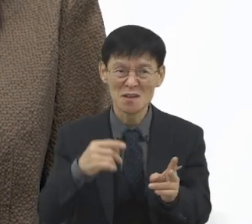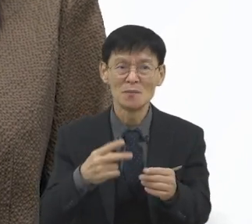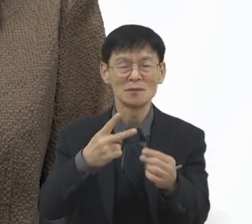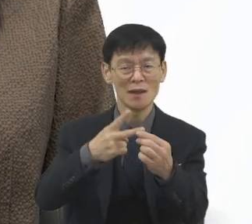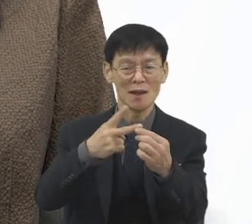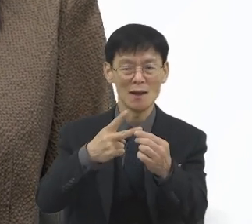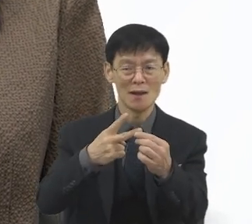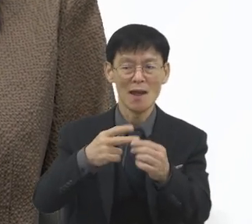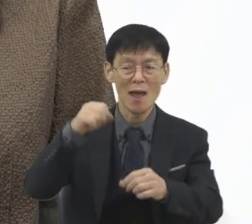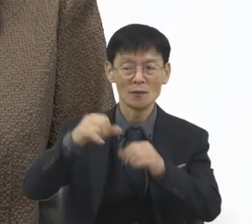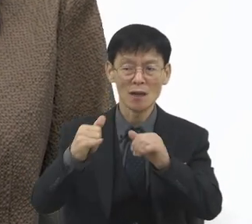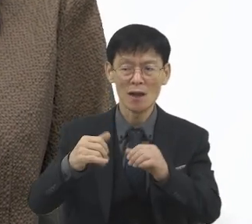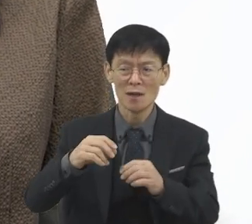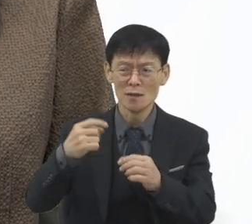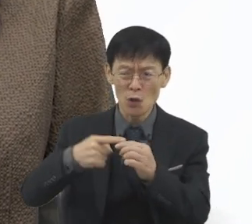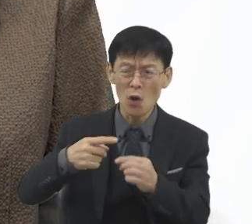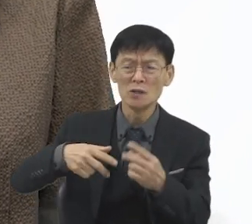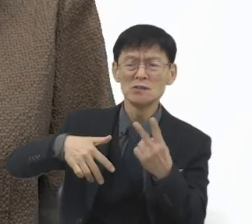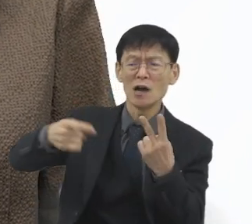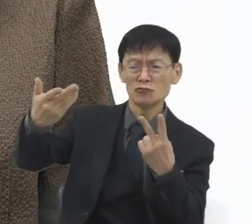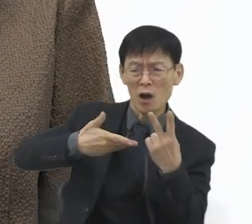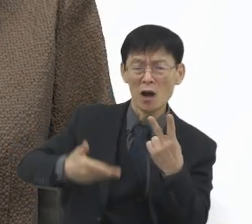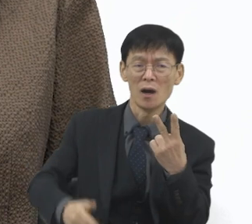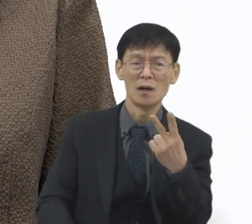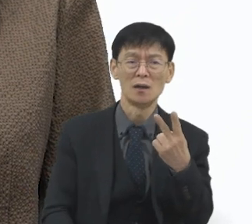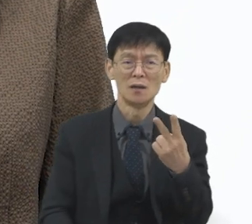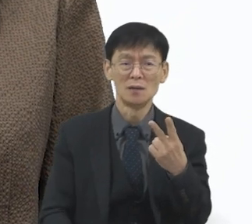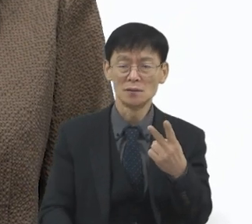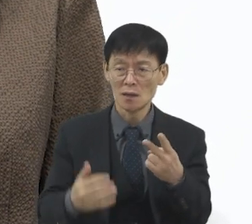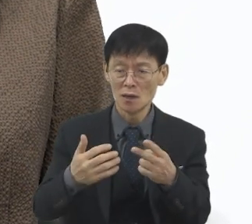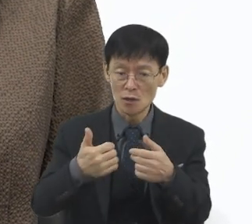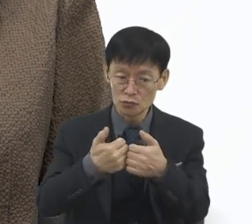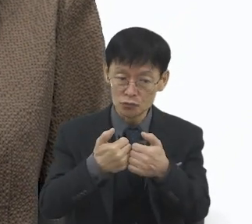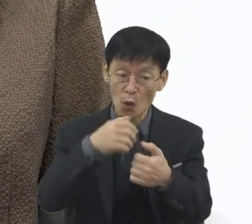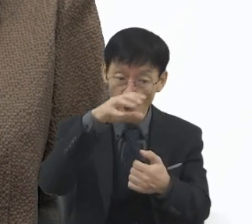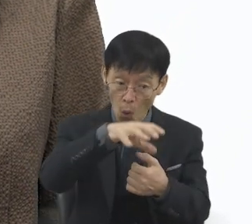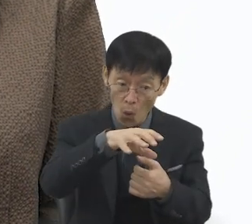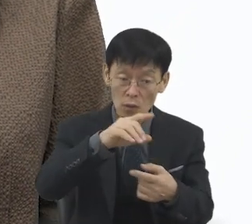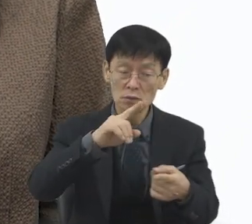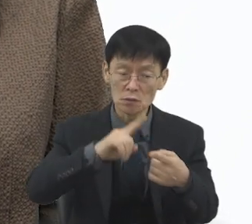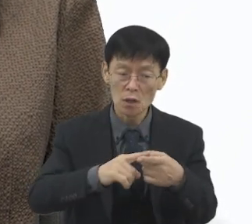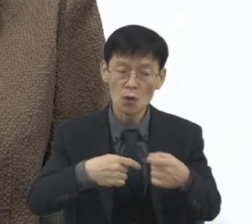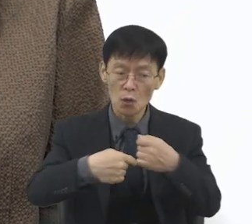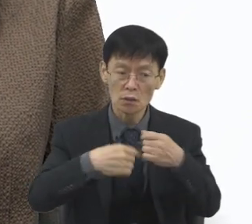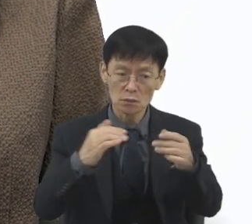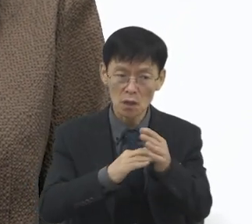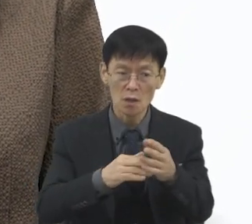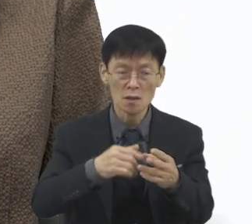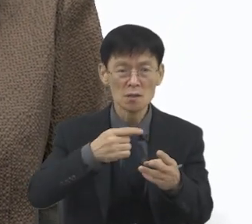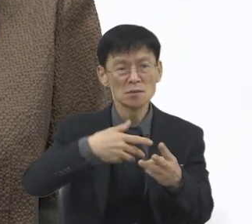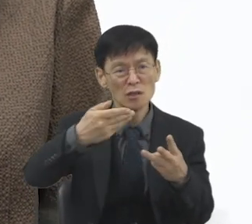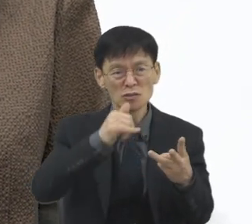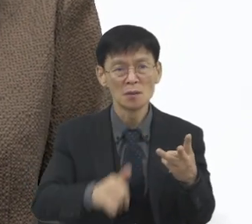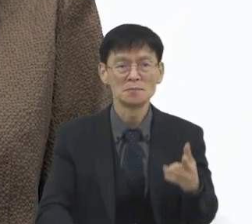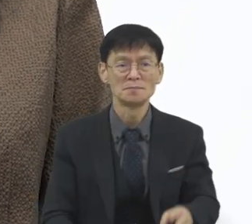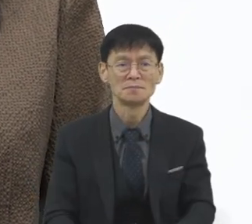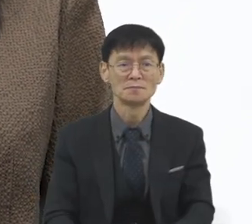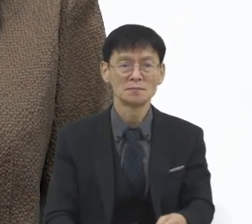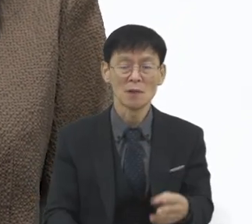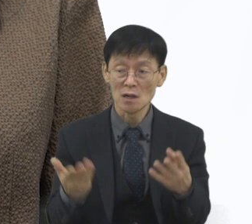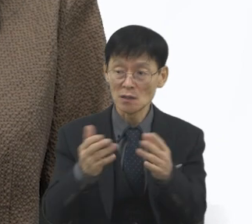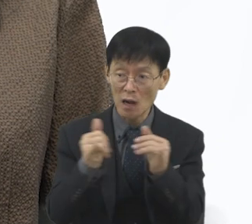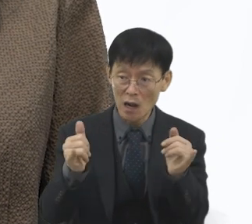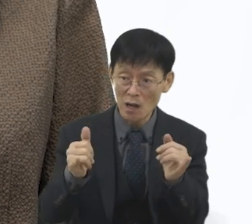두 번째, 성희롱 행위자가 하는 2차 피해, 세 번째, 피해 사실을 조사하는 과정에서 받는 2차 피해,